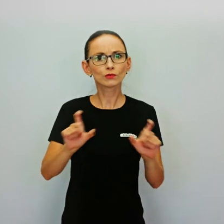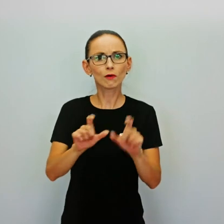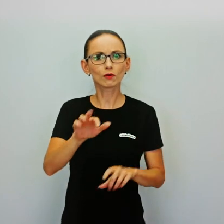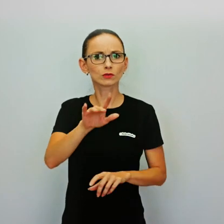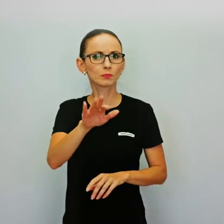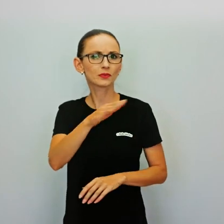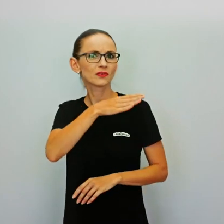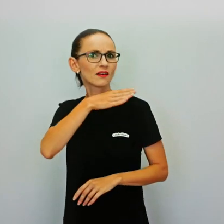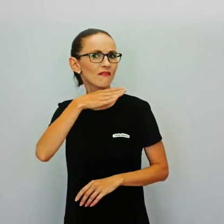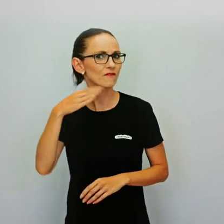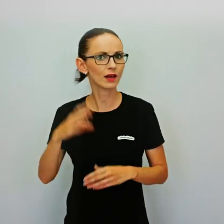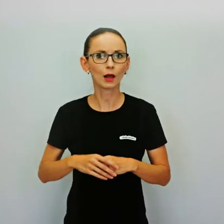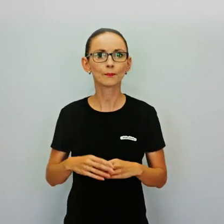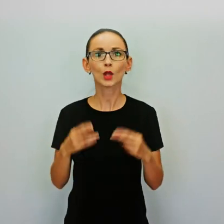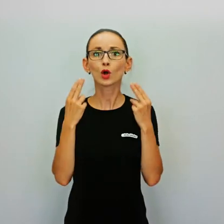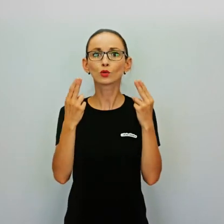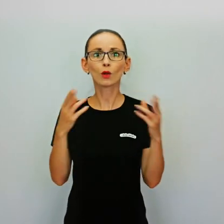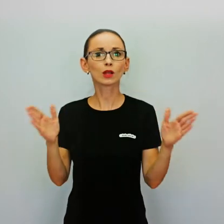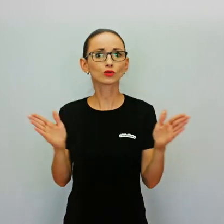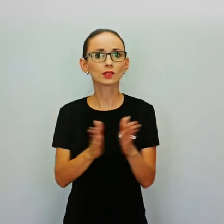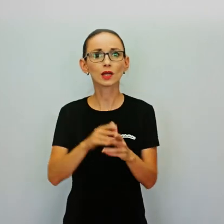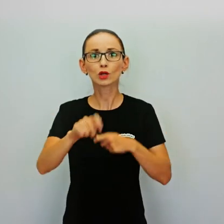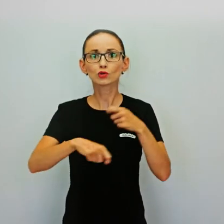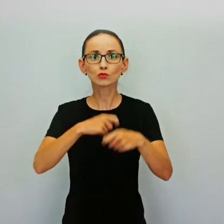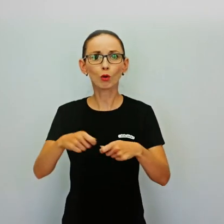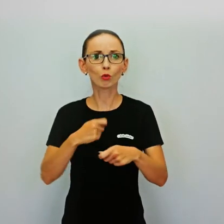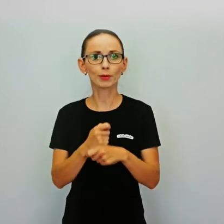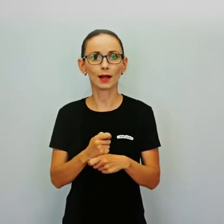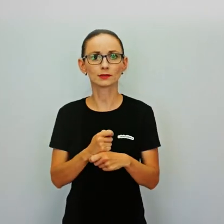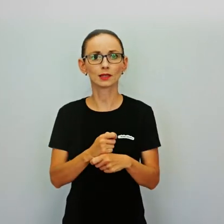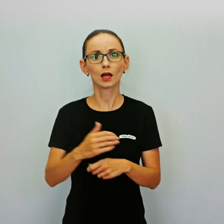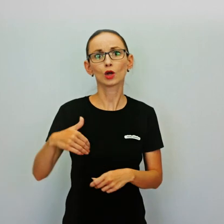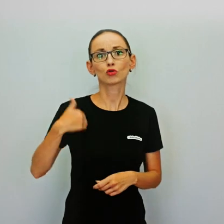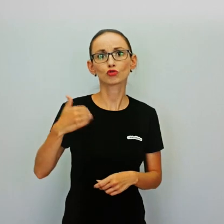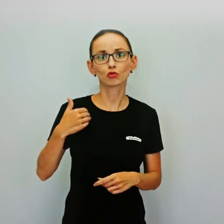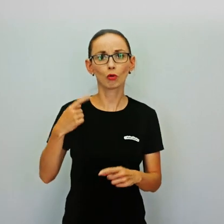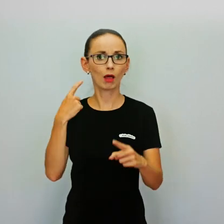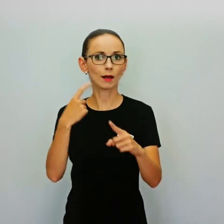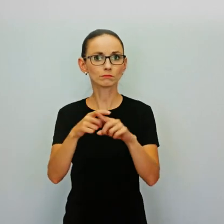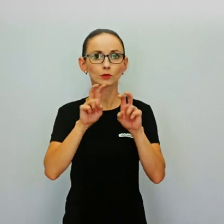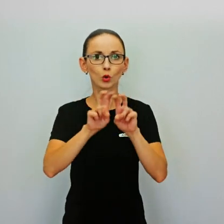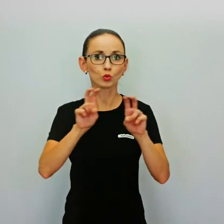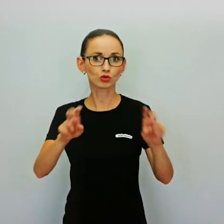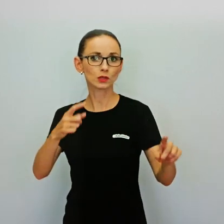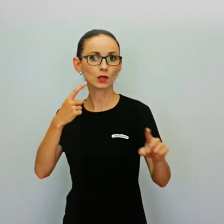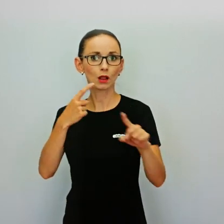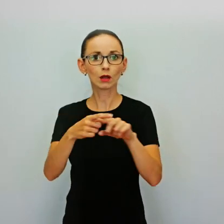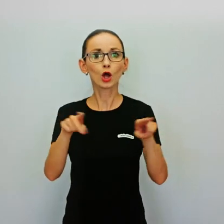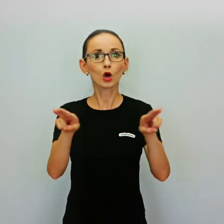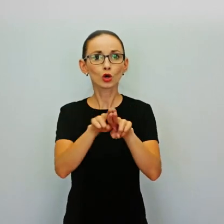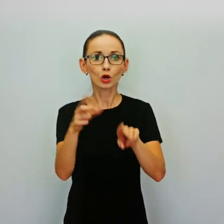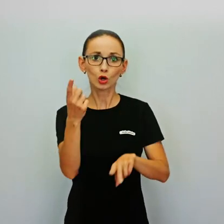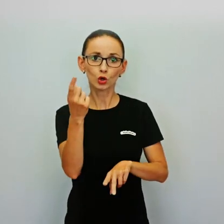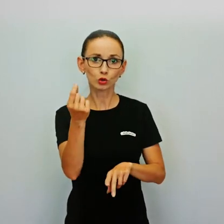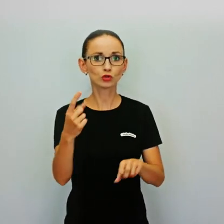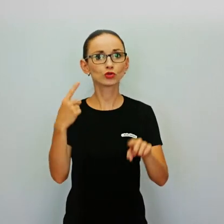náročný proces, ktorý vyžaduje spoluprácu skôl, pedagógov, detí a rodičov. Napriek tomu sa v ňom